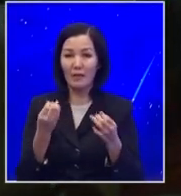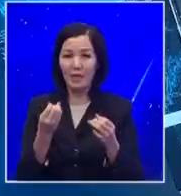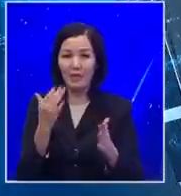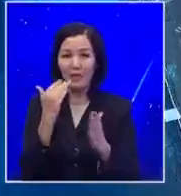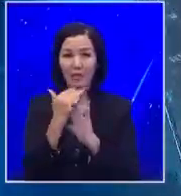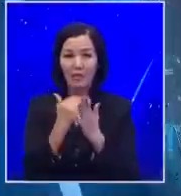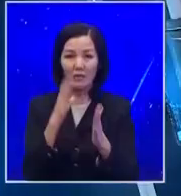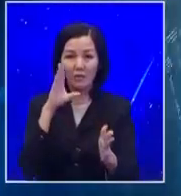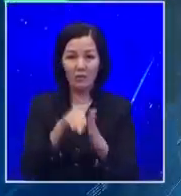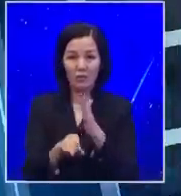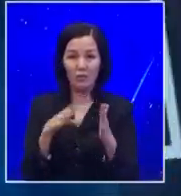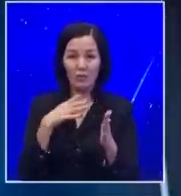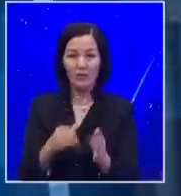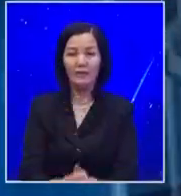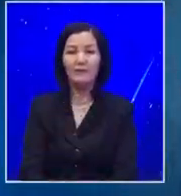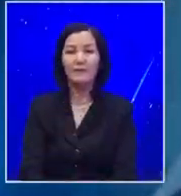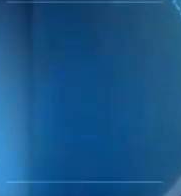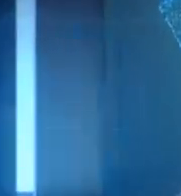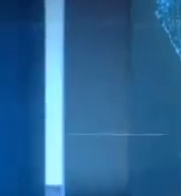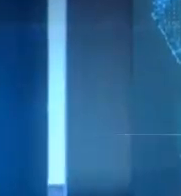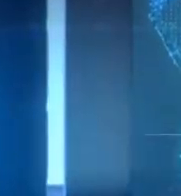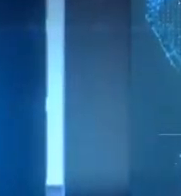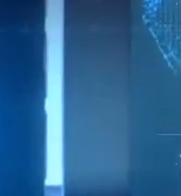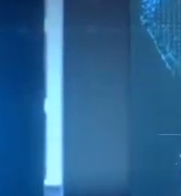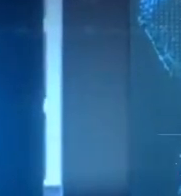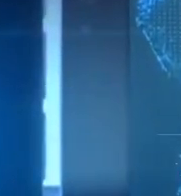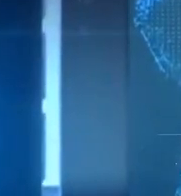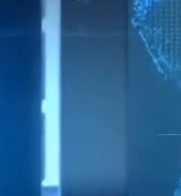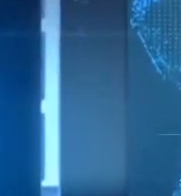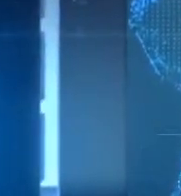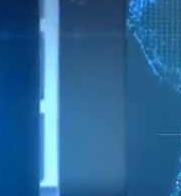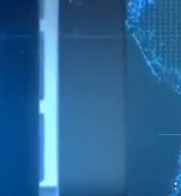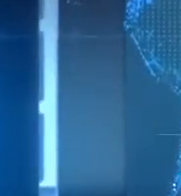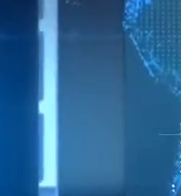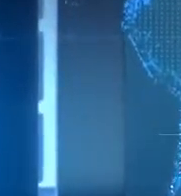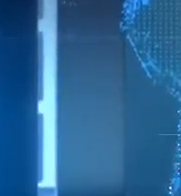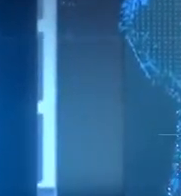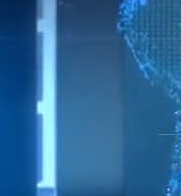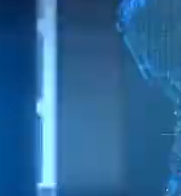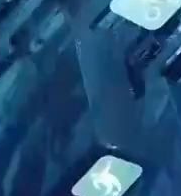отыр. Құрманжан Қасымжанұлы, Аманжолды Жомартұлы, Жетісу арнасы.